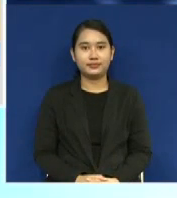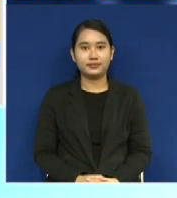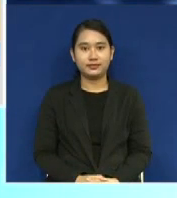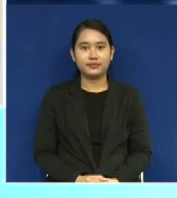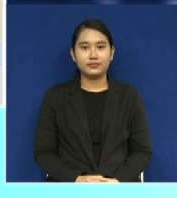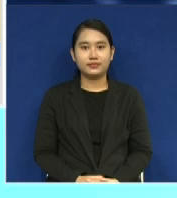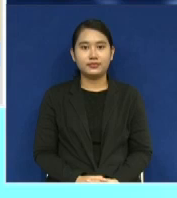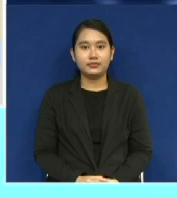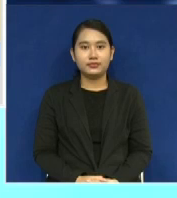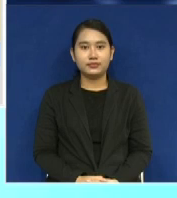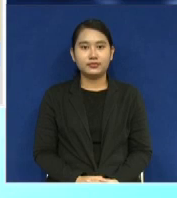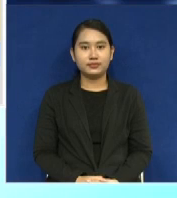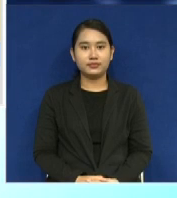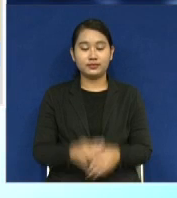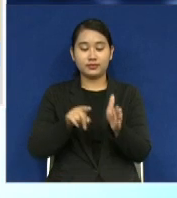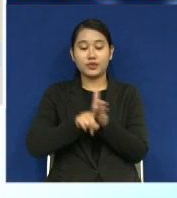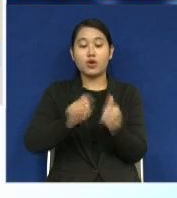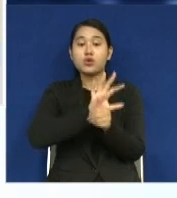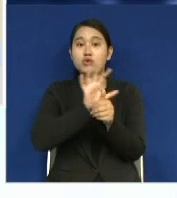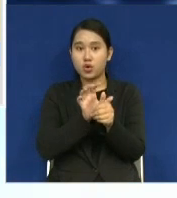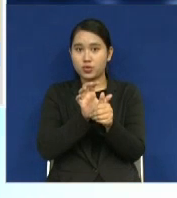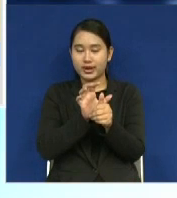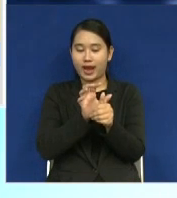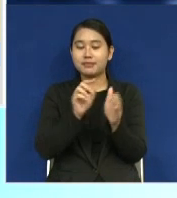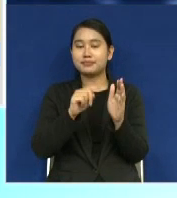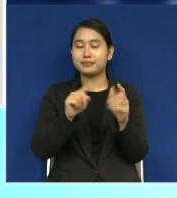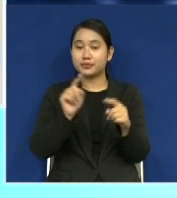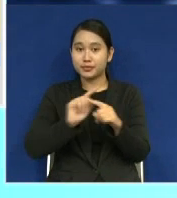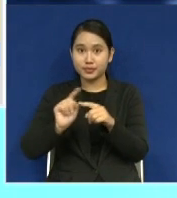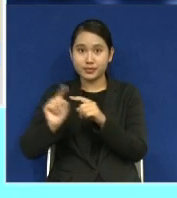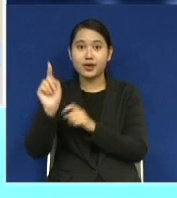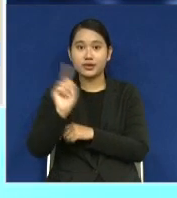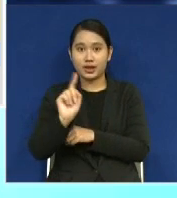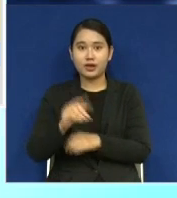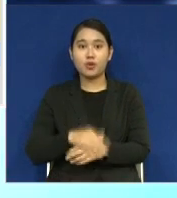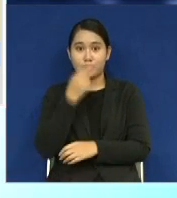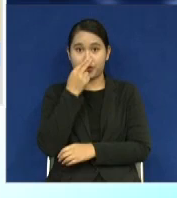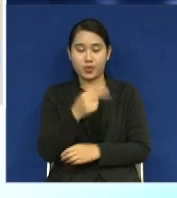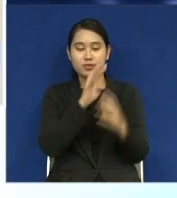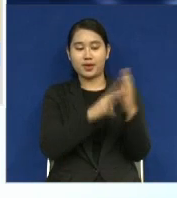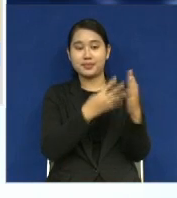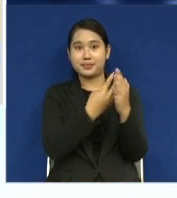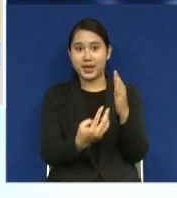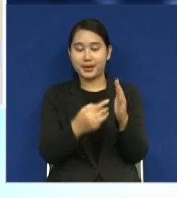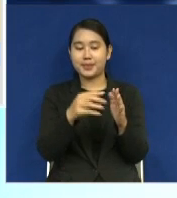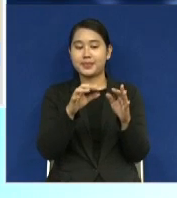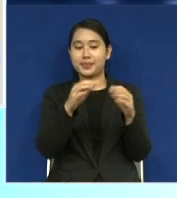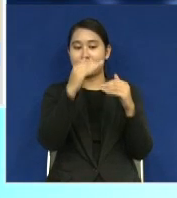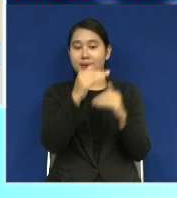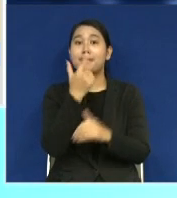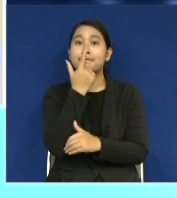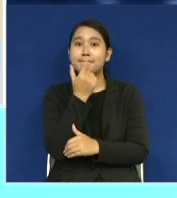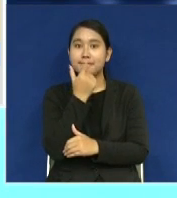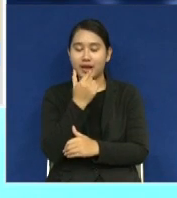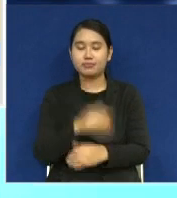สถานการณ์ของโควิด-19 นะคะจำแนกตามประเทศต้นทางค่ะจะเห็นว่าในกรอบสีแดงนะคะก็คือจำนวนผู้ป่วย